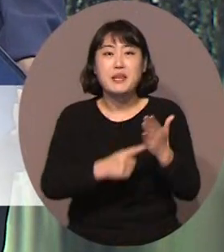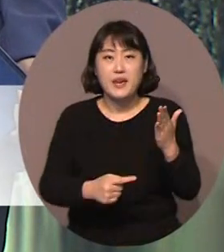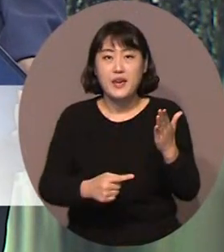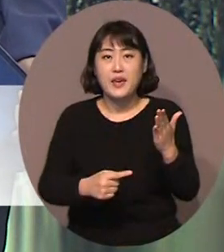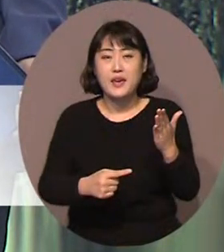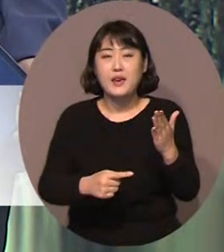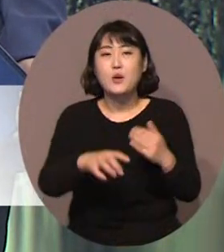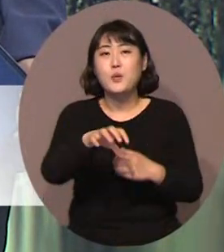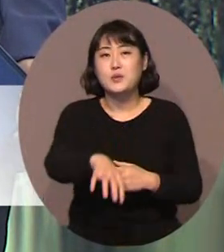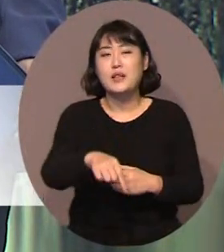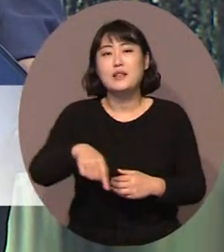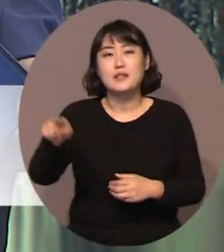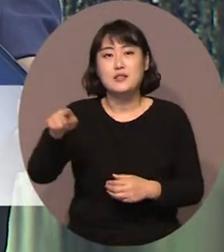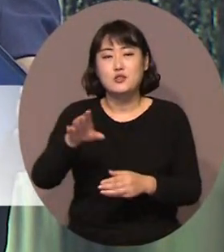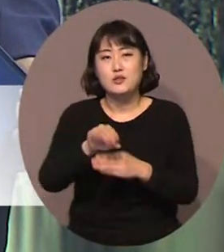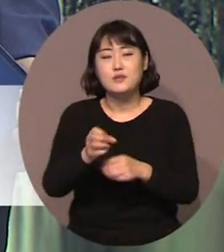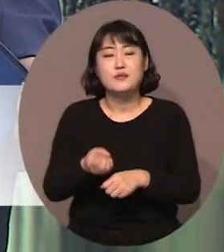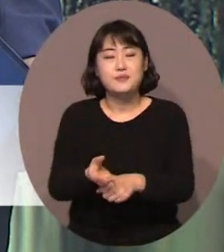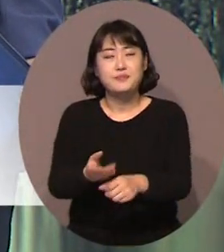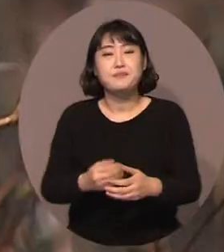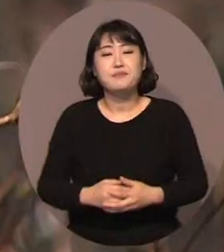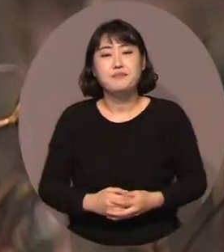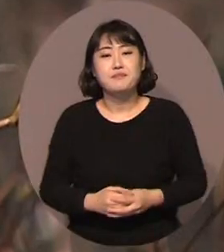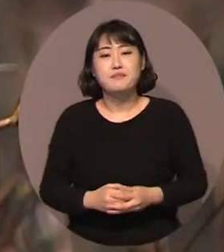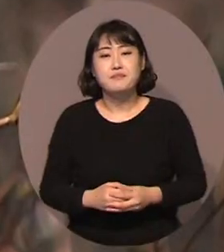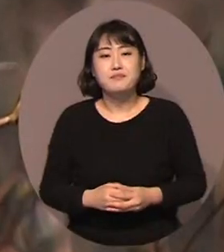박선진 기자가 다녀왔습니다.